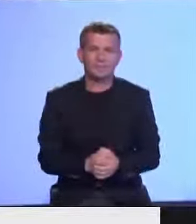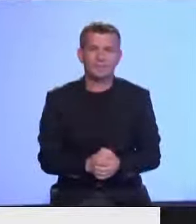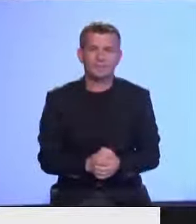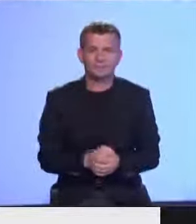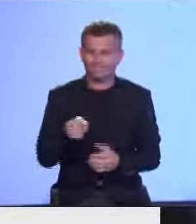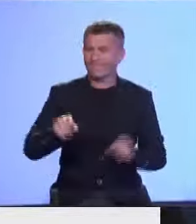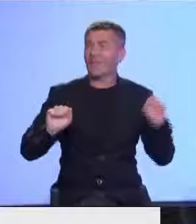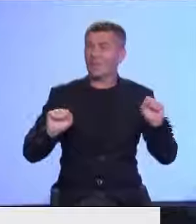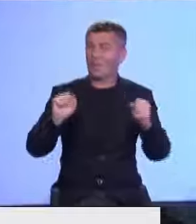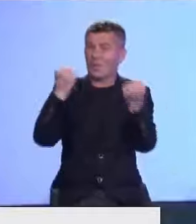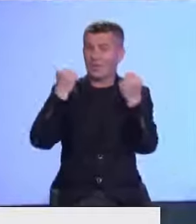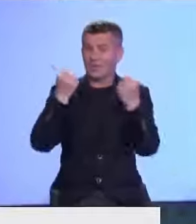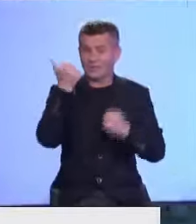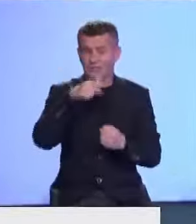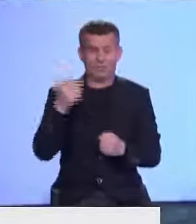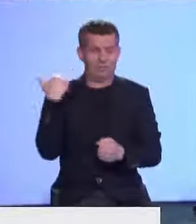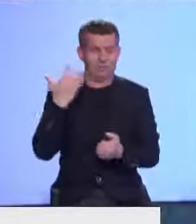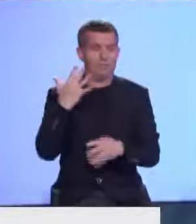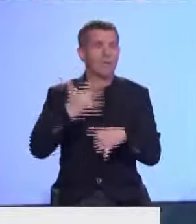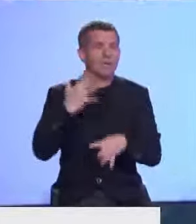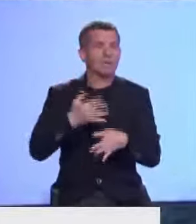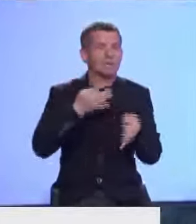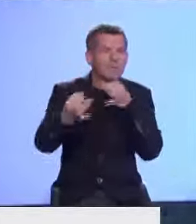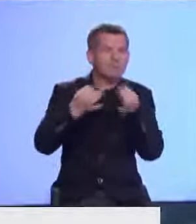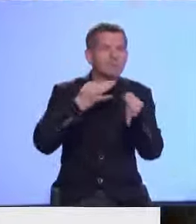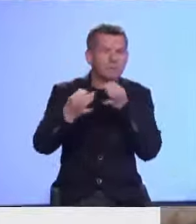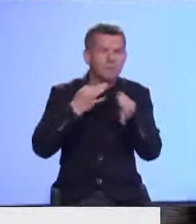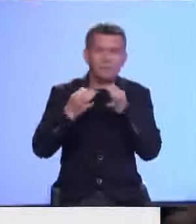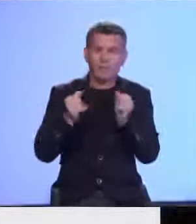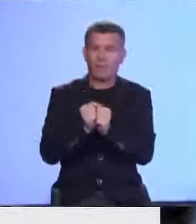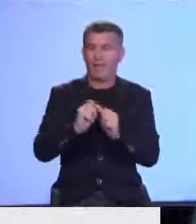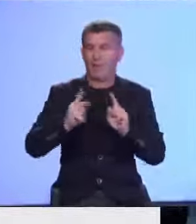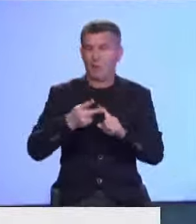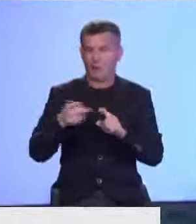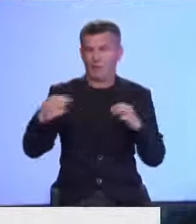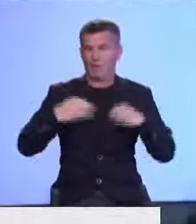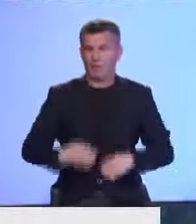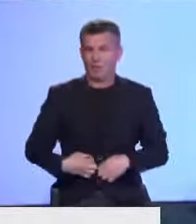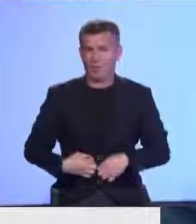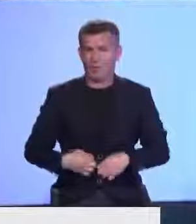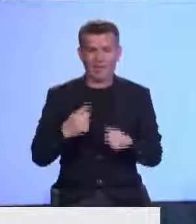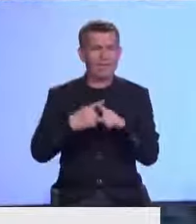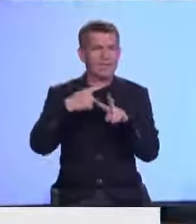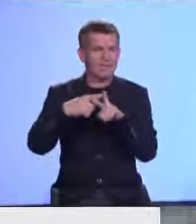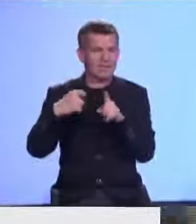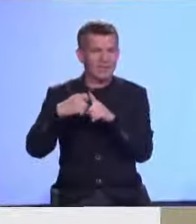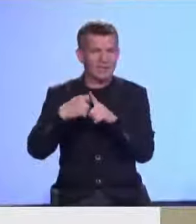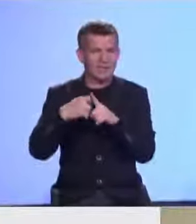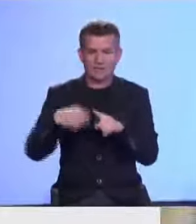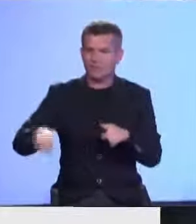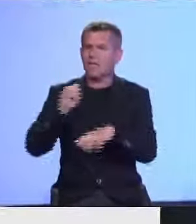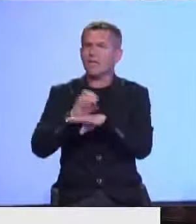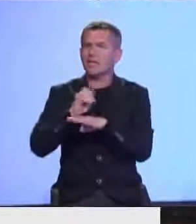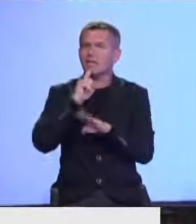Kjo protest erdhi pas seancës së 5 të intervistimit dhe të dytë me radhë të profesorit Gjevat Krasniqi nga këshilli etikës